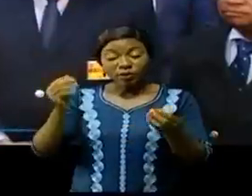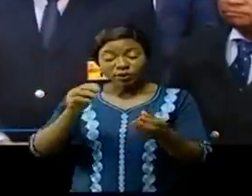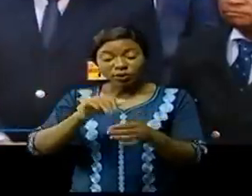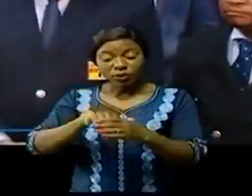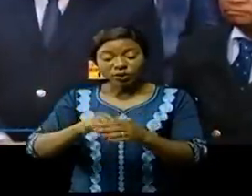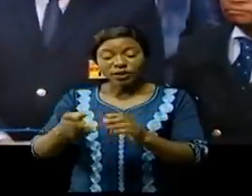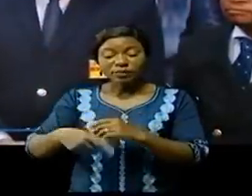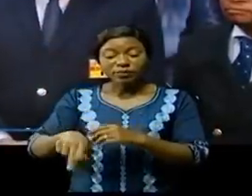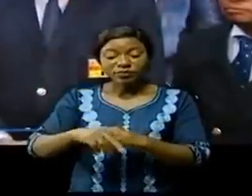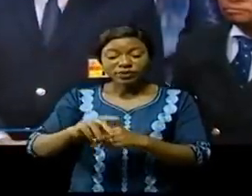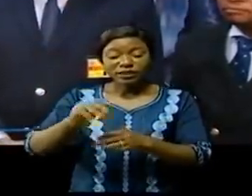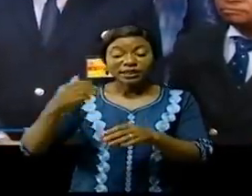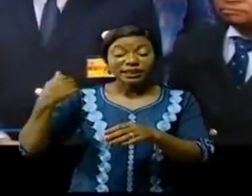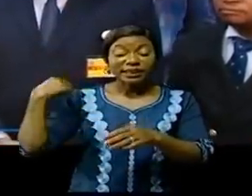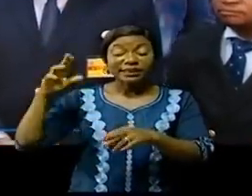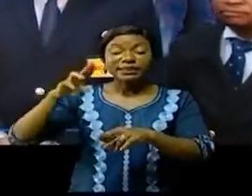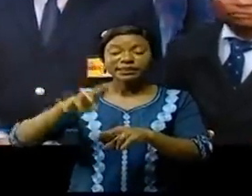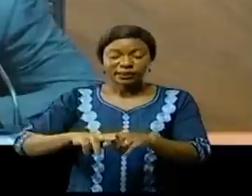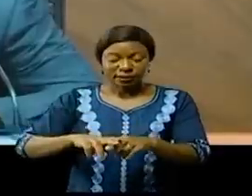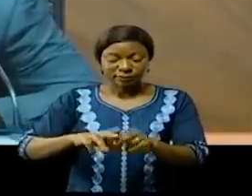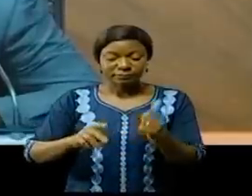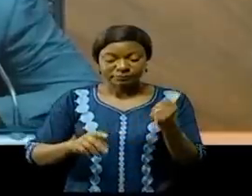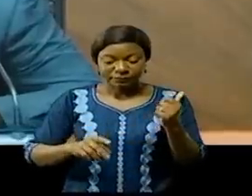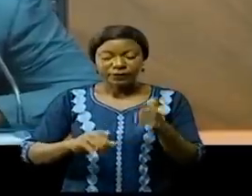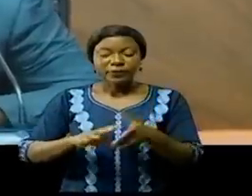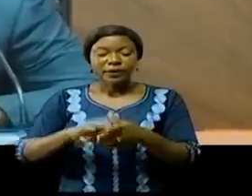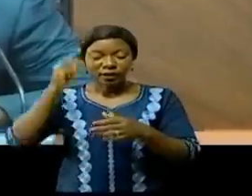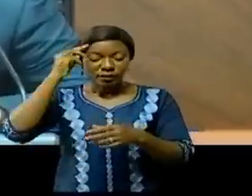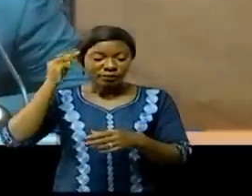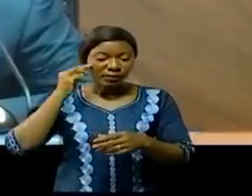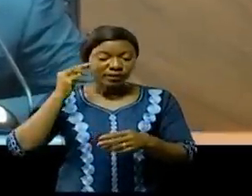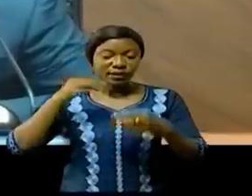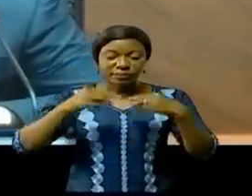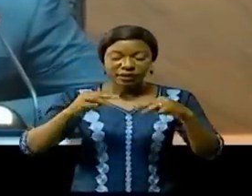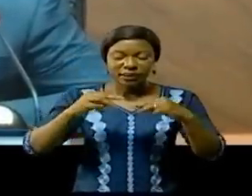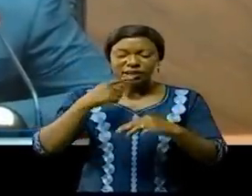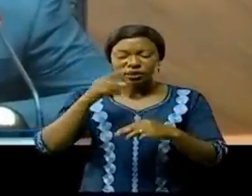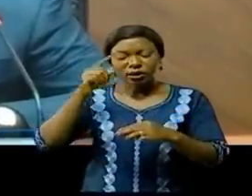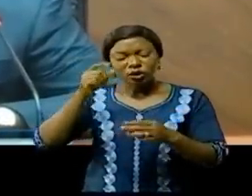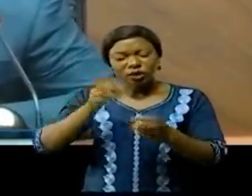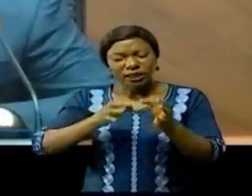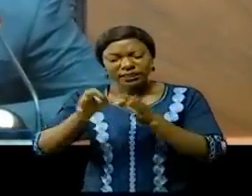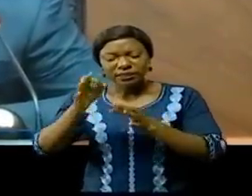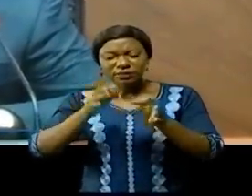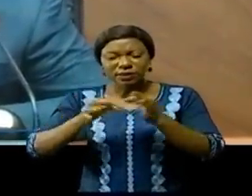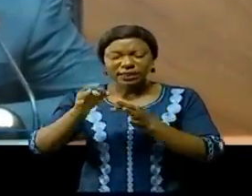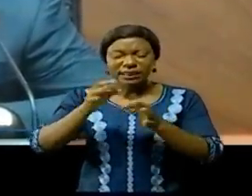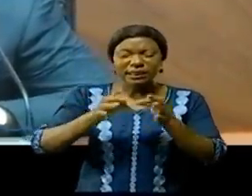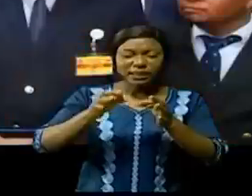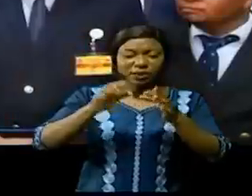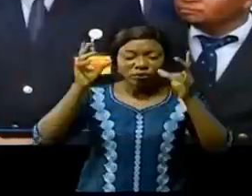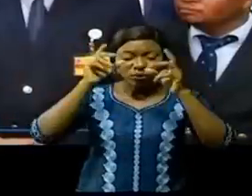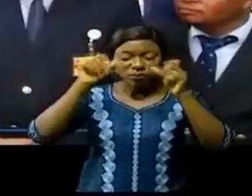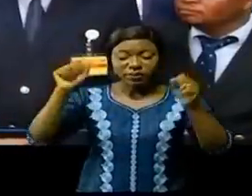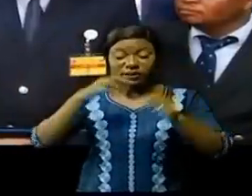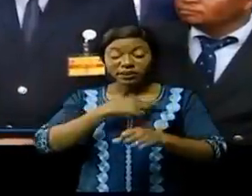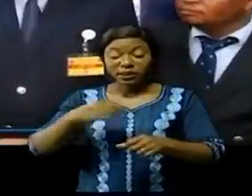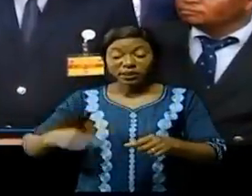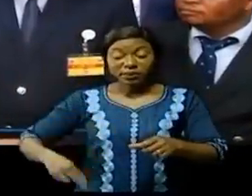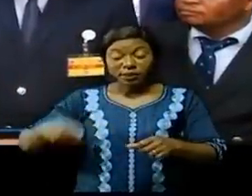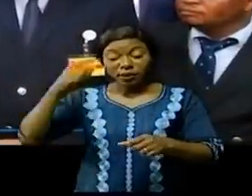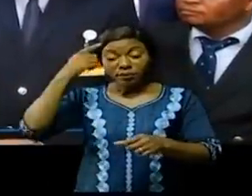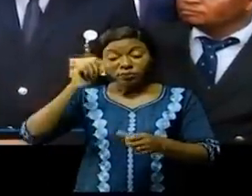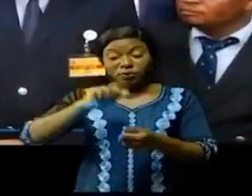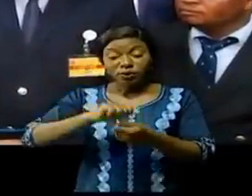a fait des propositions concrètes au président de la République sur l'avenir de l'état de siège à la lumière de l'expérience vécue,